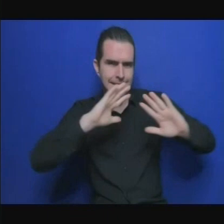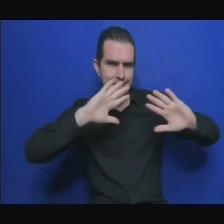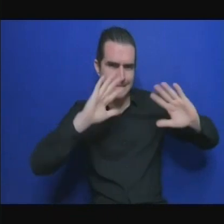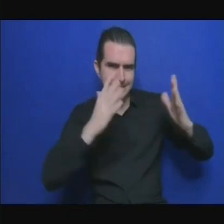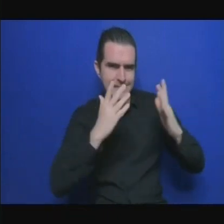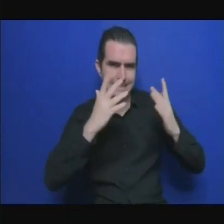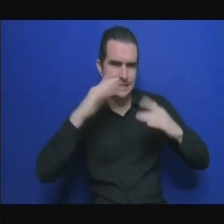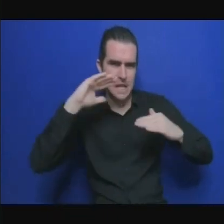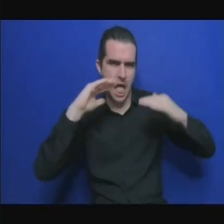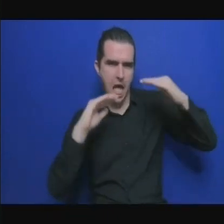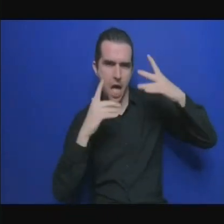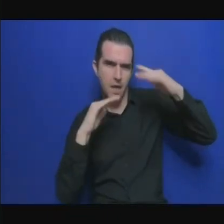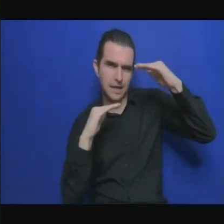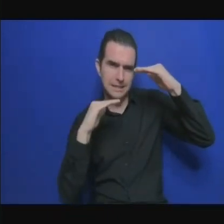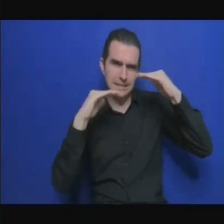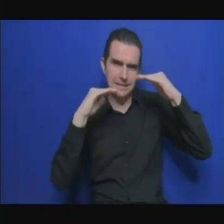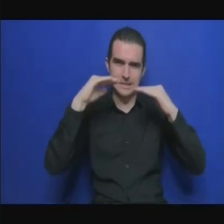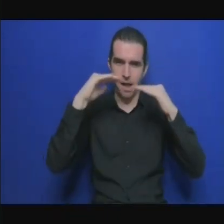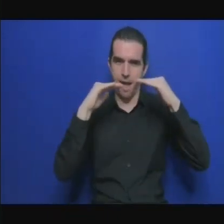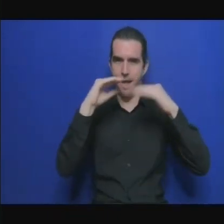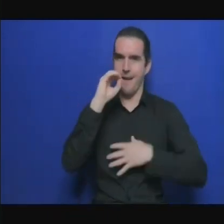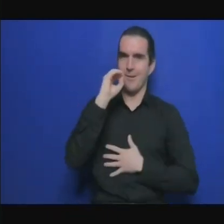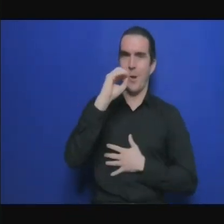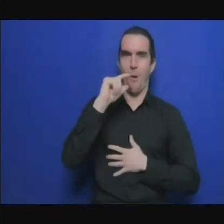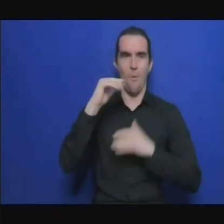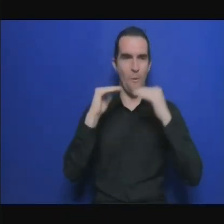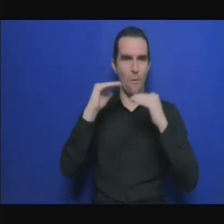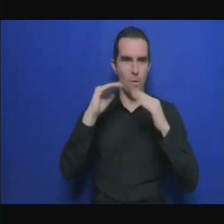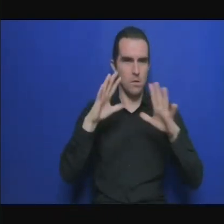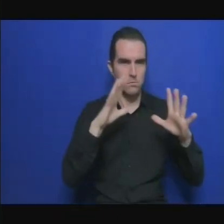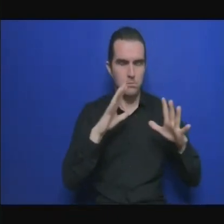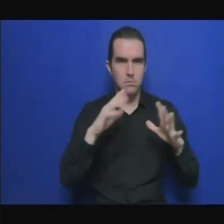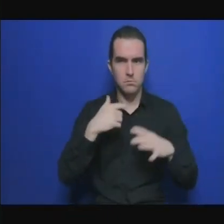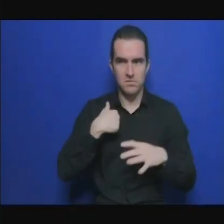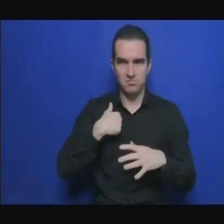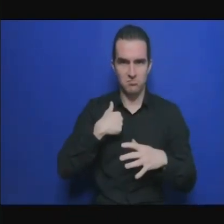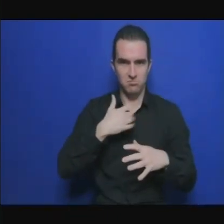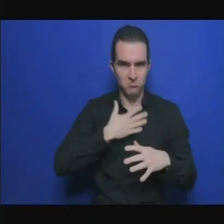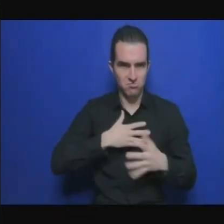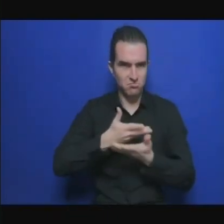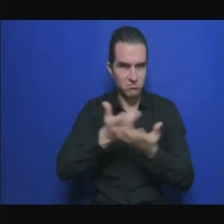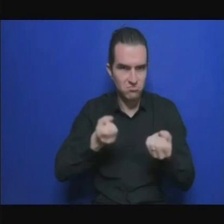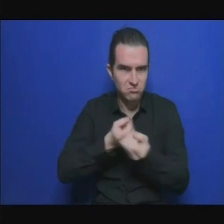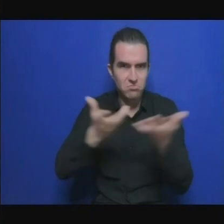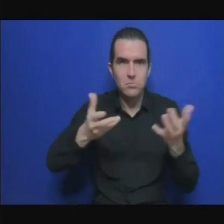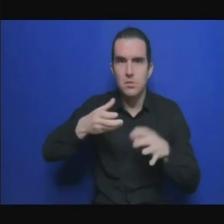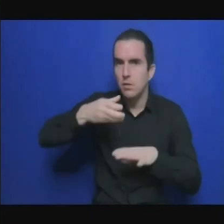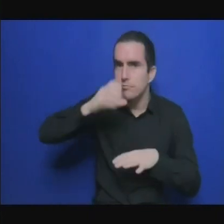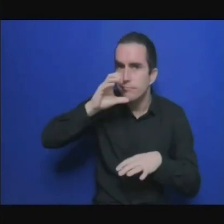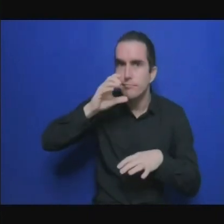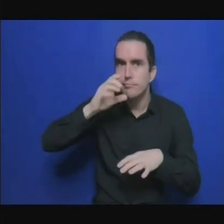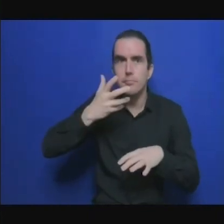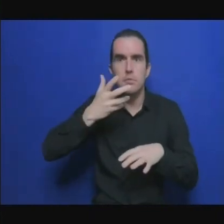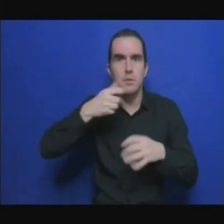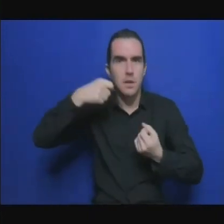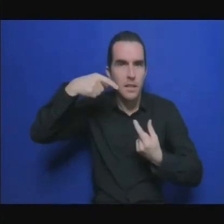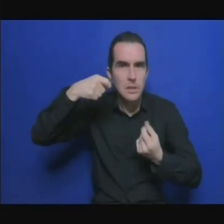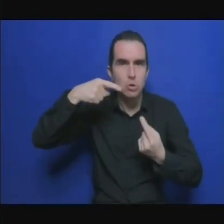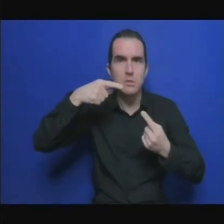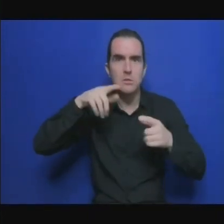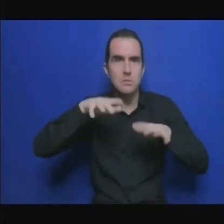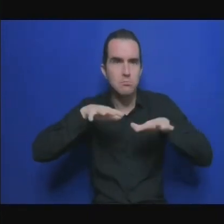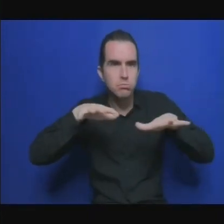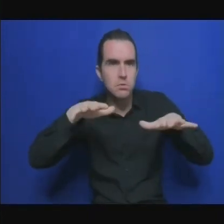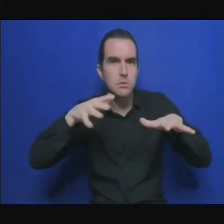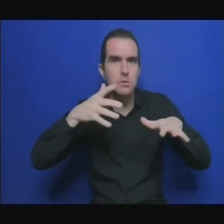bien évidemment s'il y a des ressources financières qui accompagnent cela voilà en gros sur le